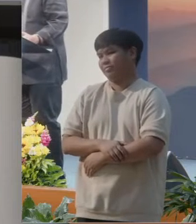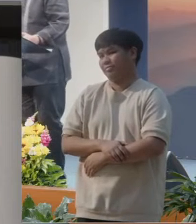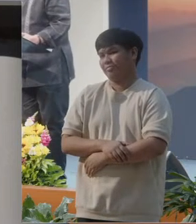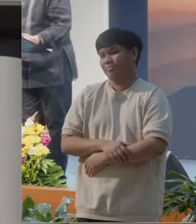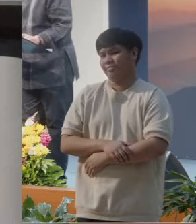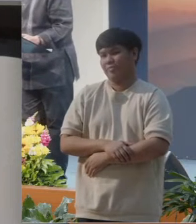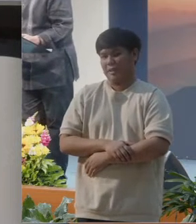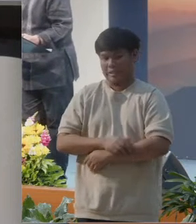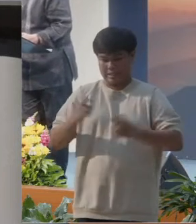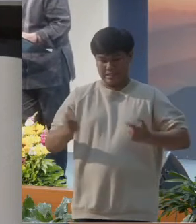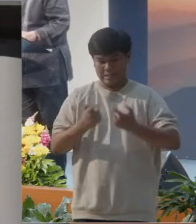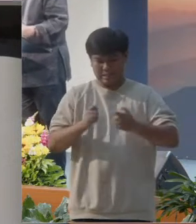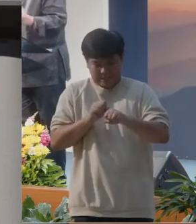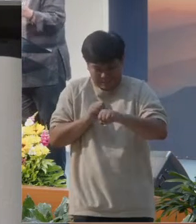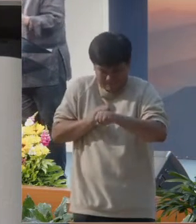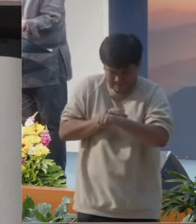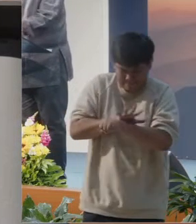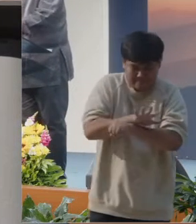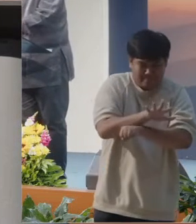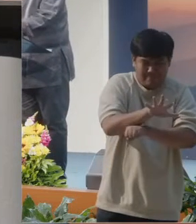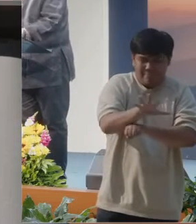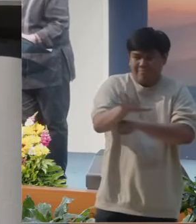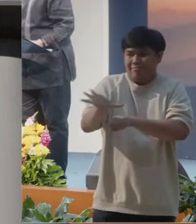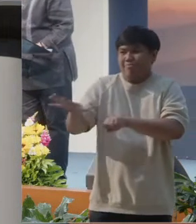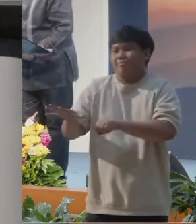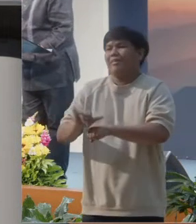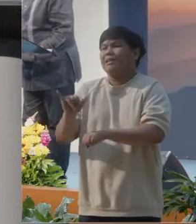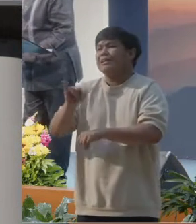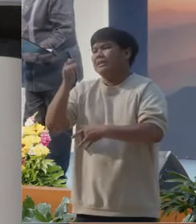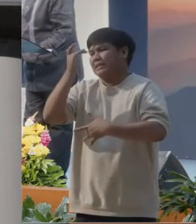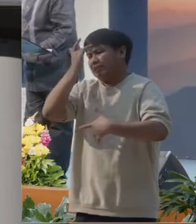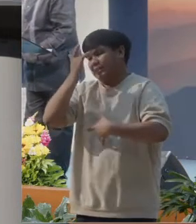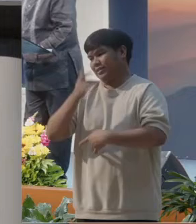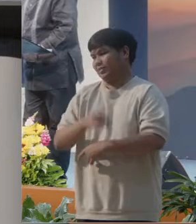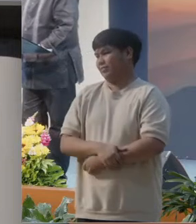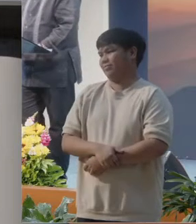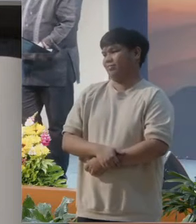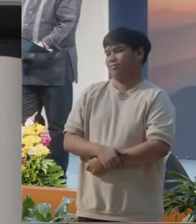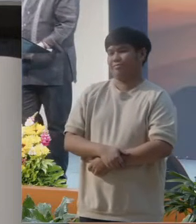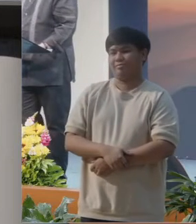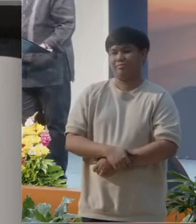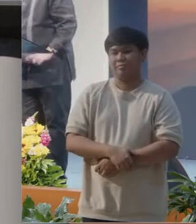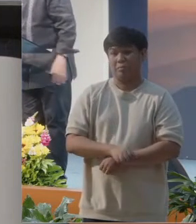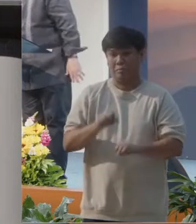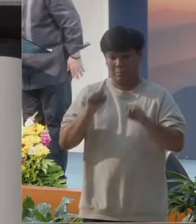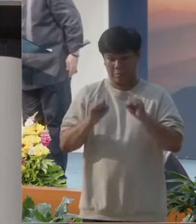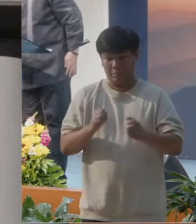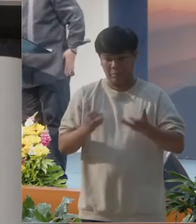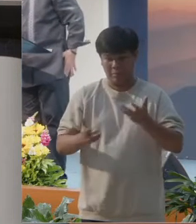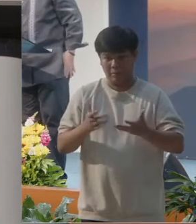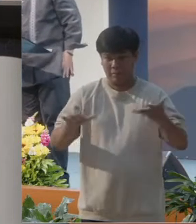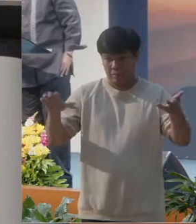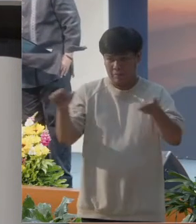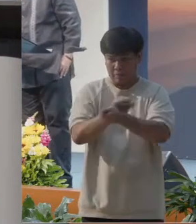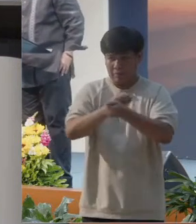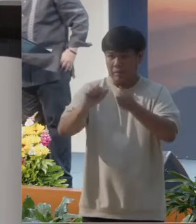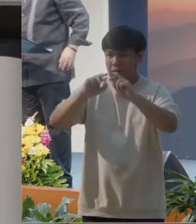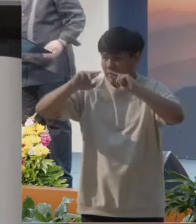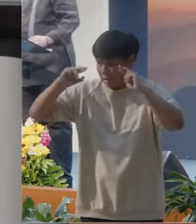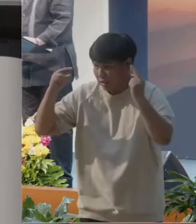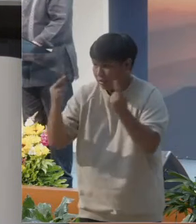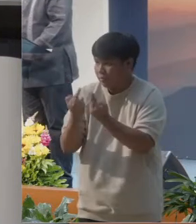lumalampas ng tahasan ng pagkakasala. Maaari itong magdulot ng pagkasira ng